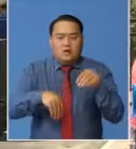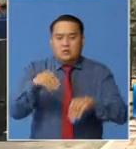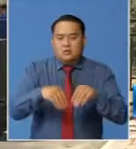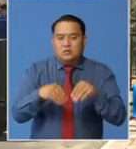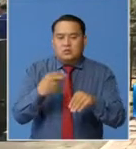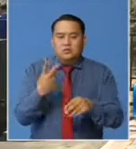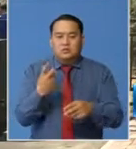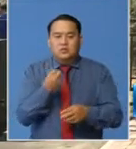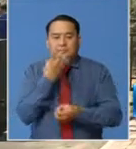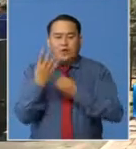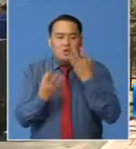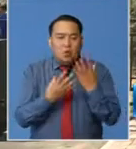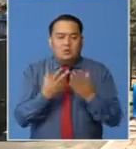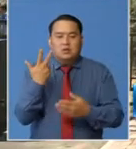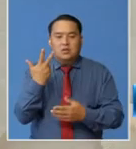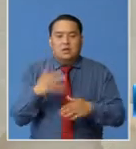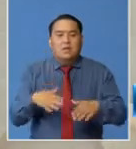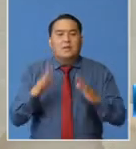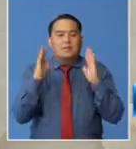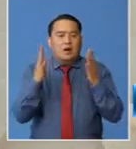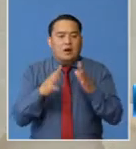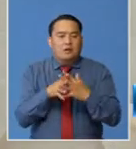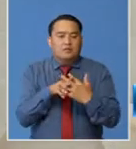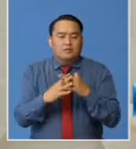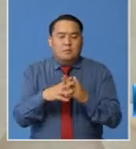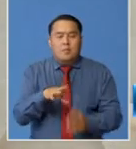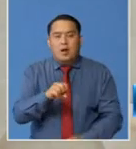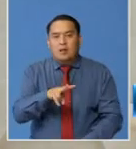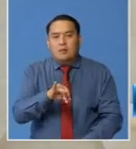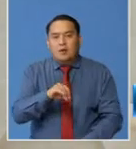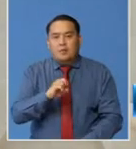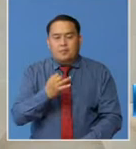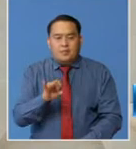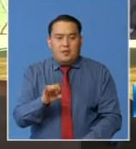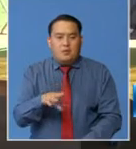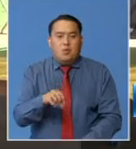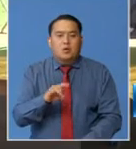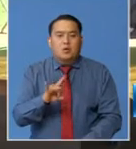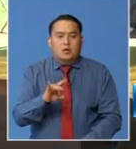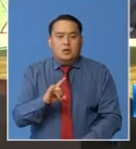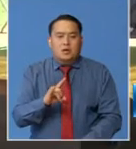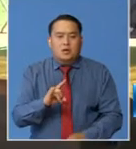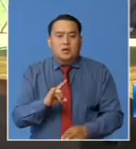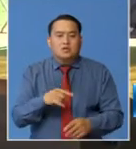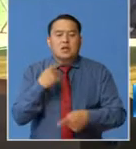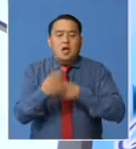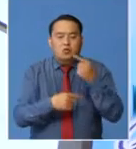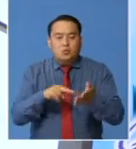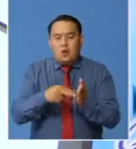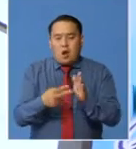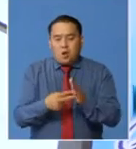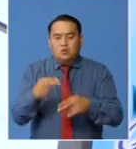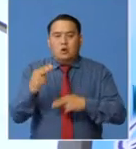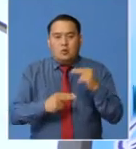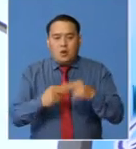момент в Коксузском районе имеется 3 парка. Расположены они в селах Балпакби, Алгабас и Мукры. По словам местных властей, до конца этого года планируется